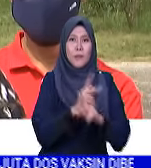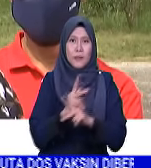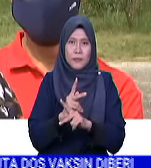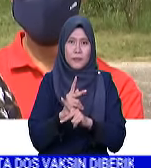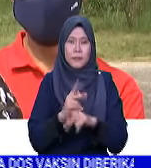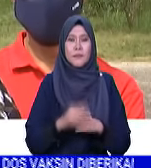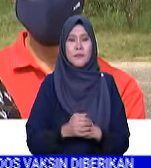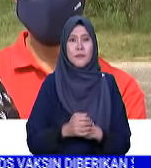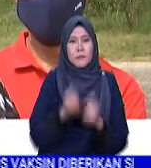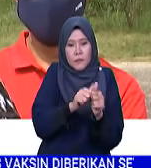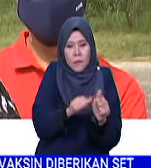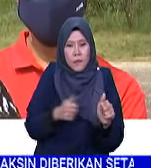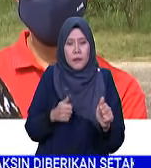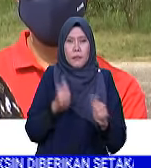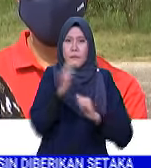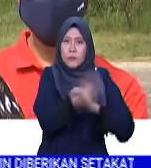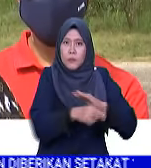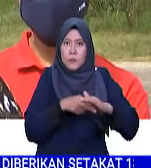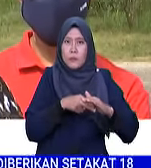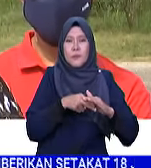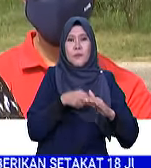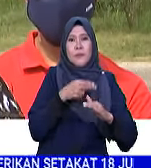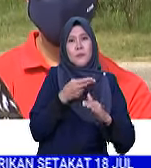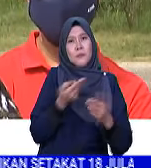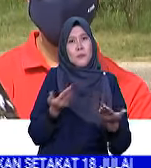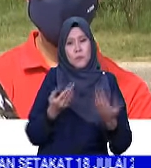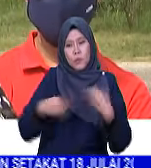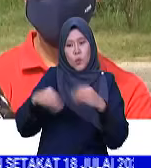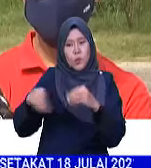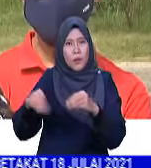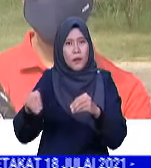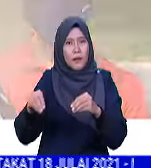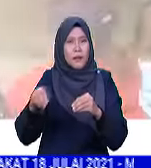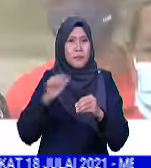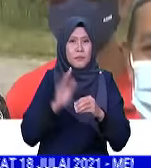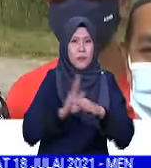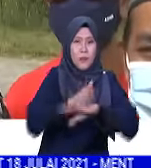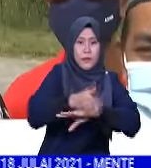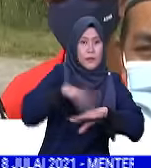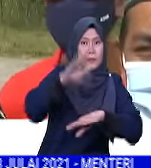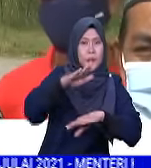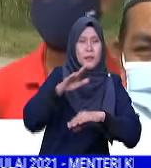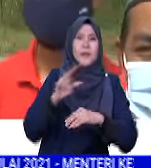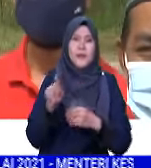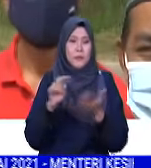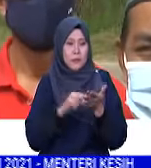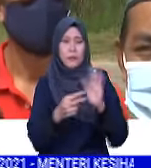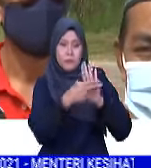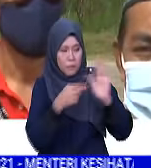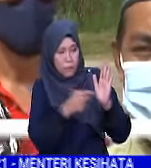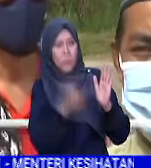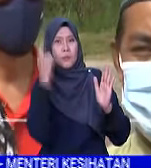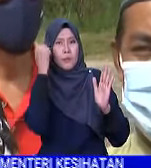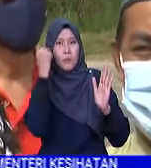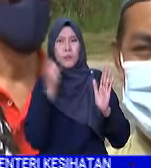Maknanya untuk nak mencegah penjurupan, untuk nak mencegah supaya penjual tidak jual dengan harga yang lebih. Dan lepas ini kita tulis barang subsidi, mungkin kita